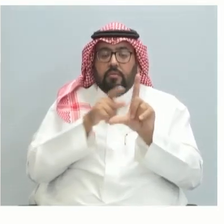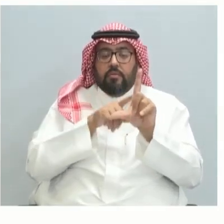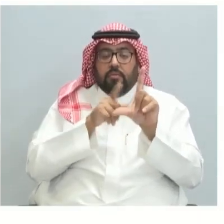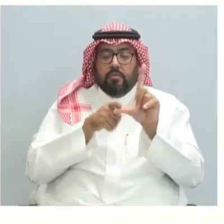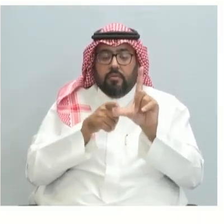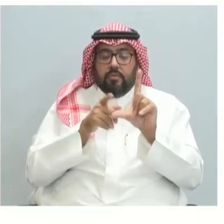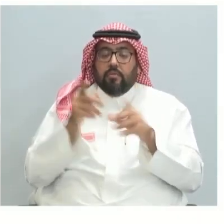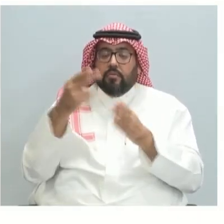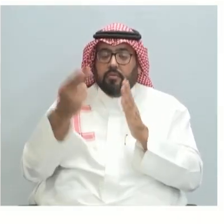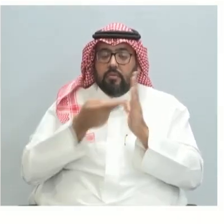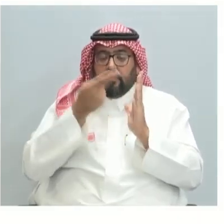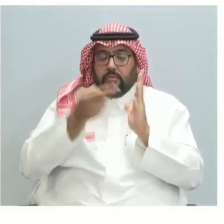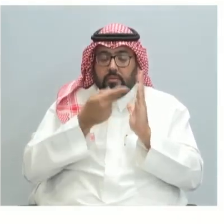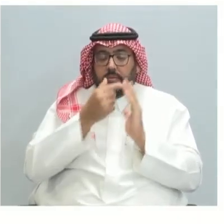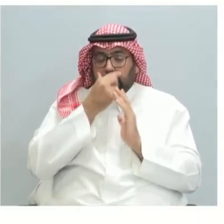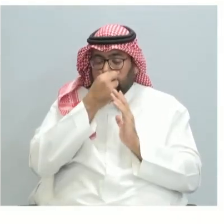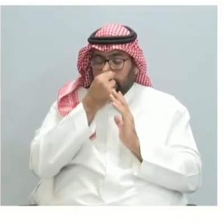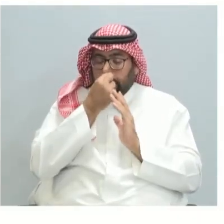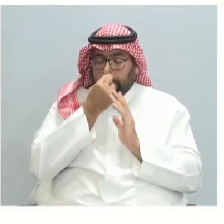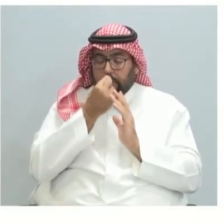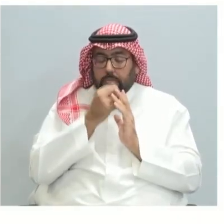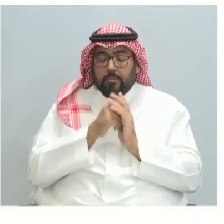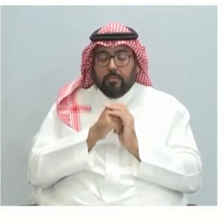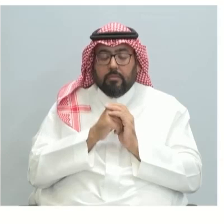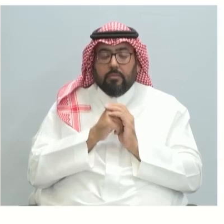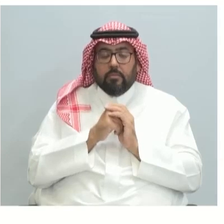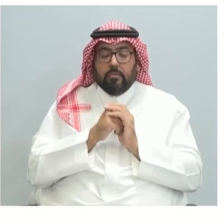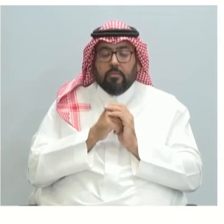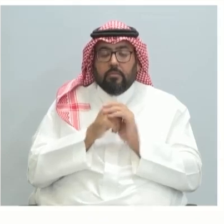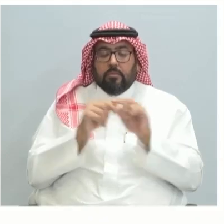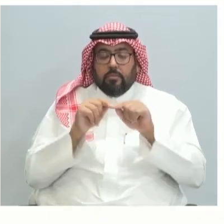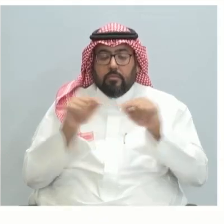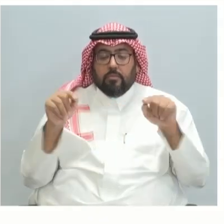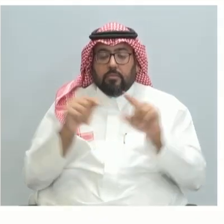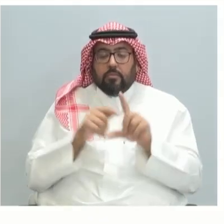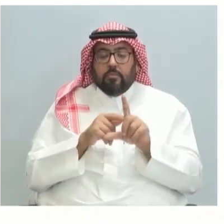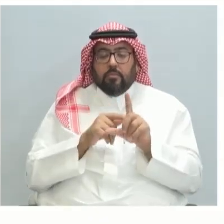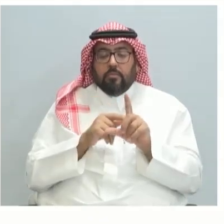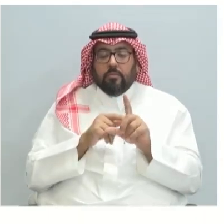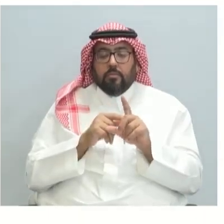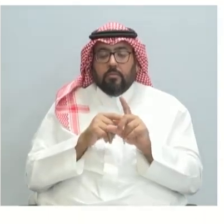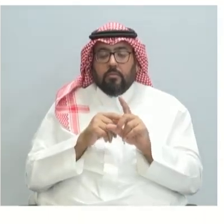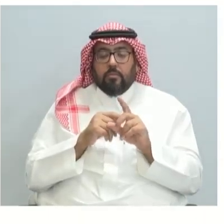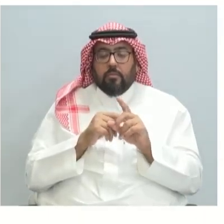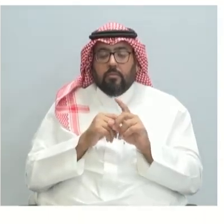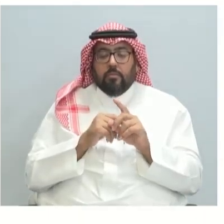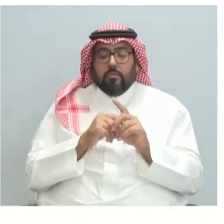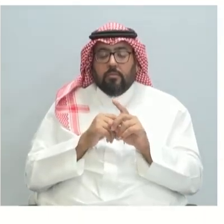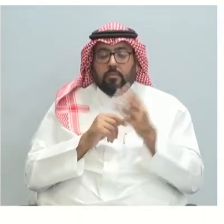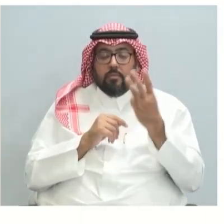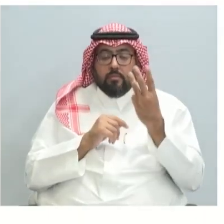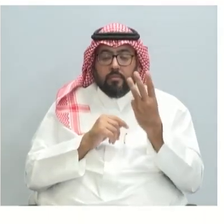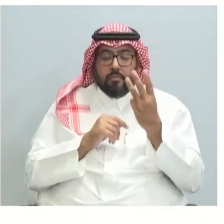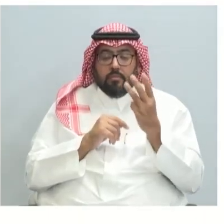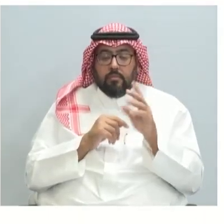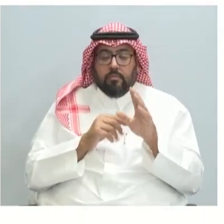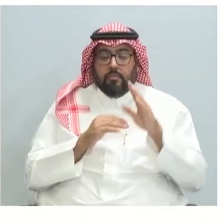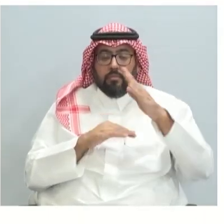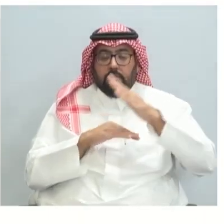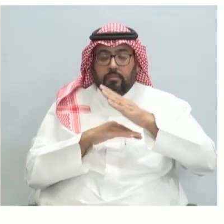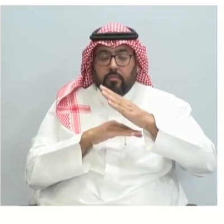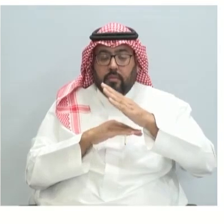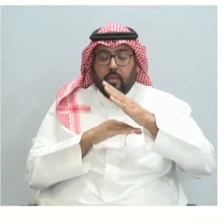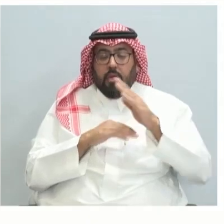درجه قمنا برسم زاويه او قطاع زاويته 90 درجه باستخدام المنقله ايضا لدينا القطاع الثالث بزاويه